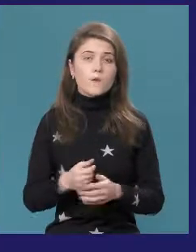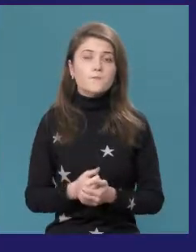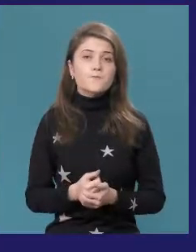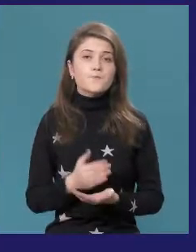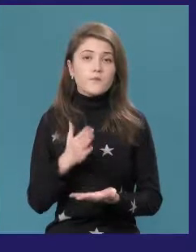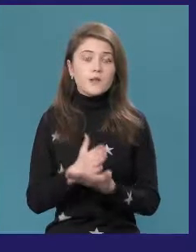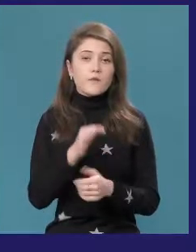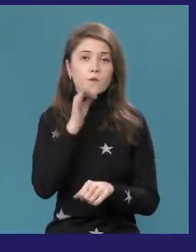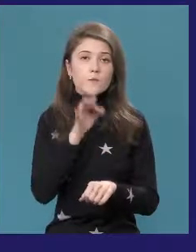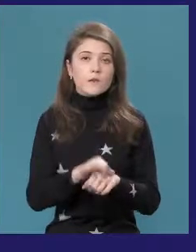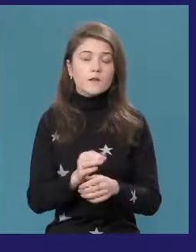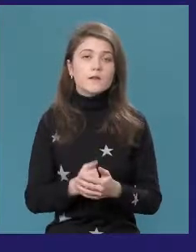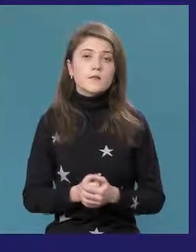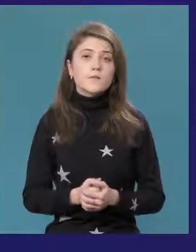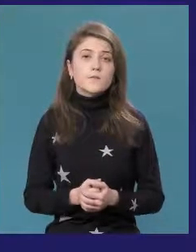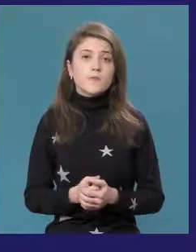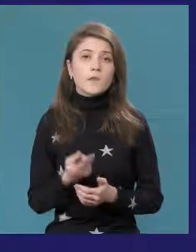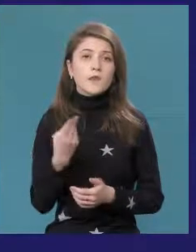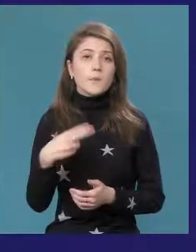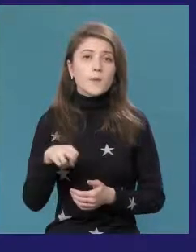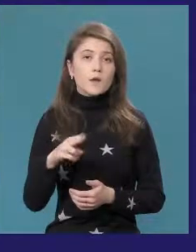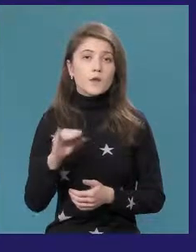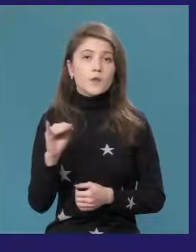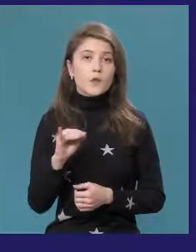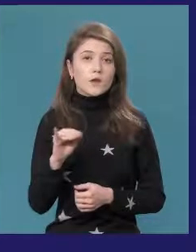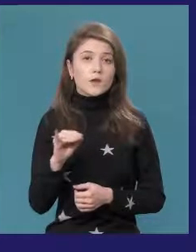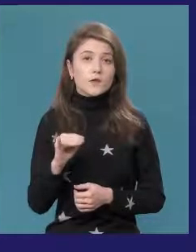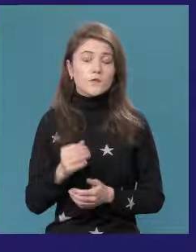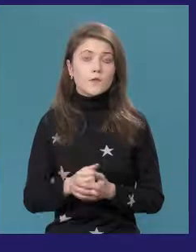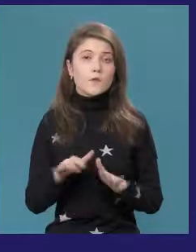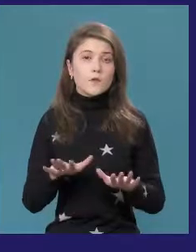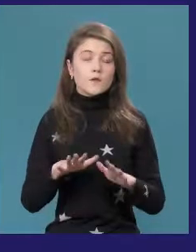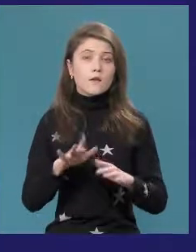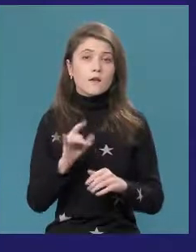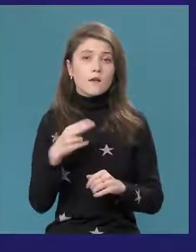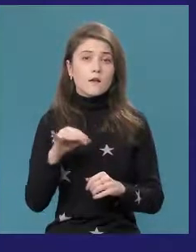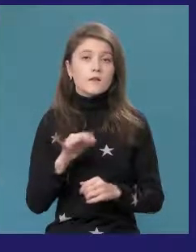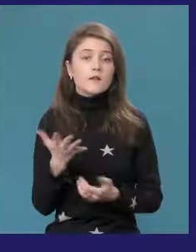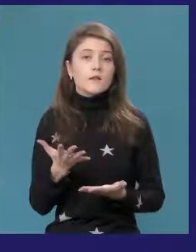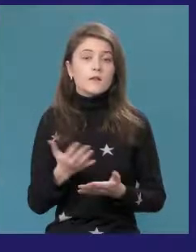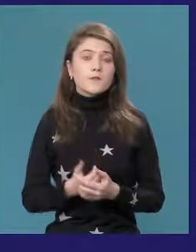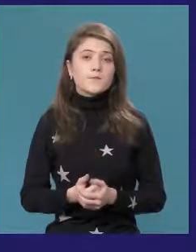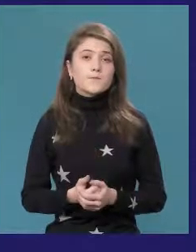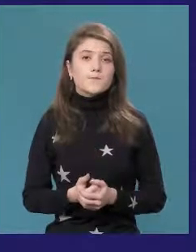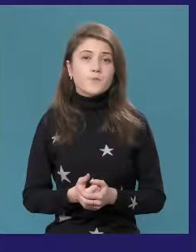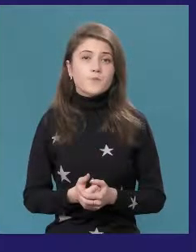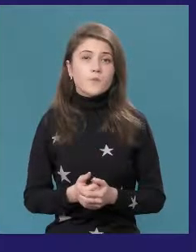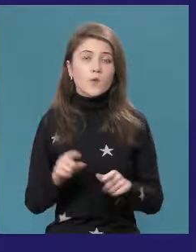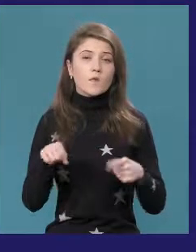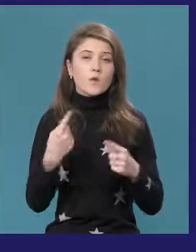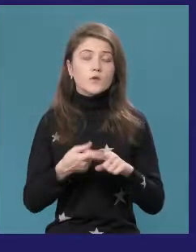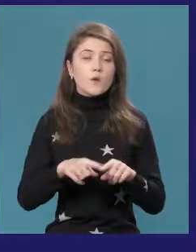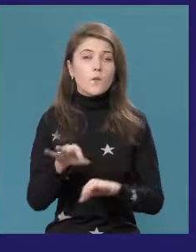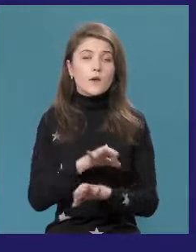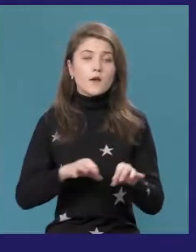відповідна резолюція департаменту юридичного міської ради, який під час, скажімо, утворення даного проекту